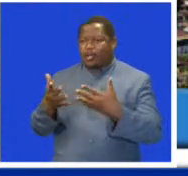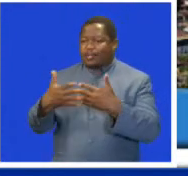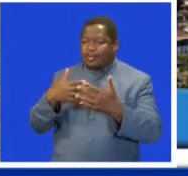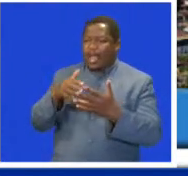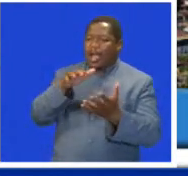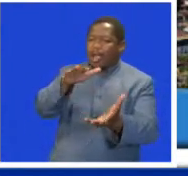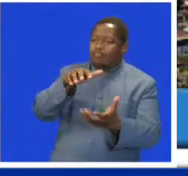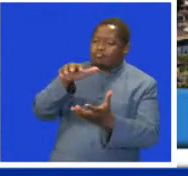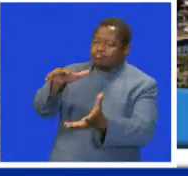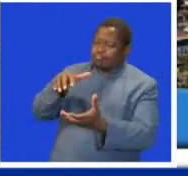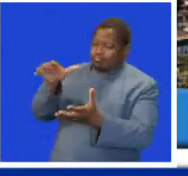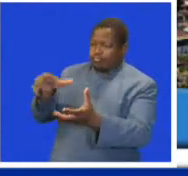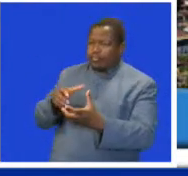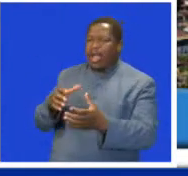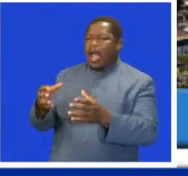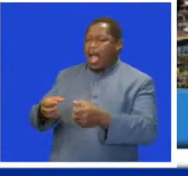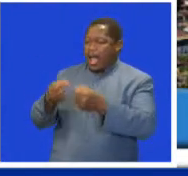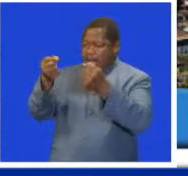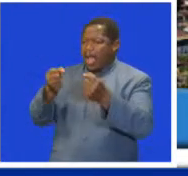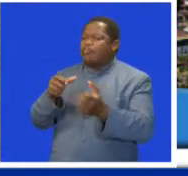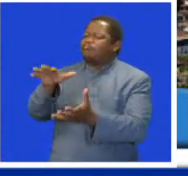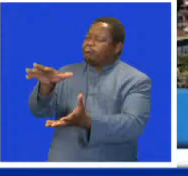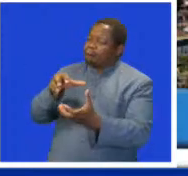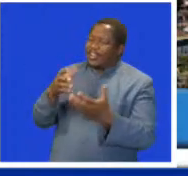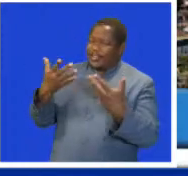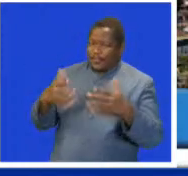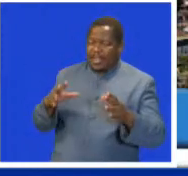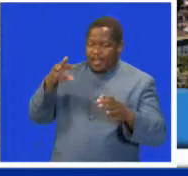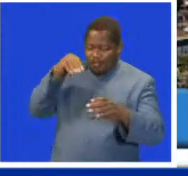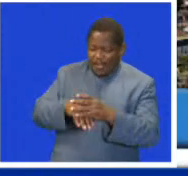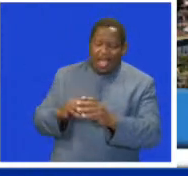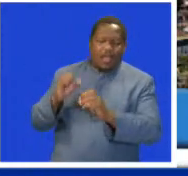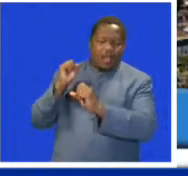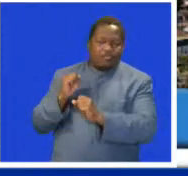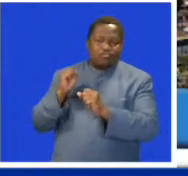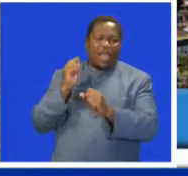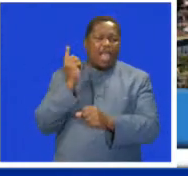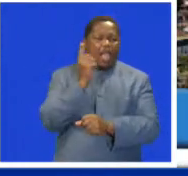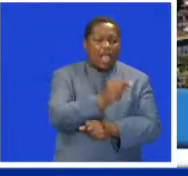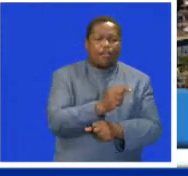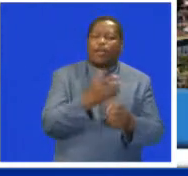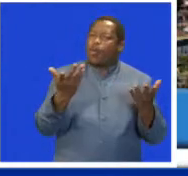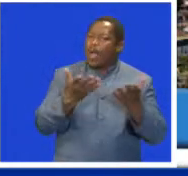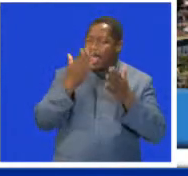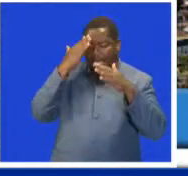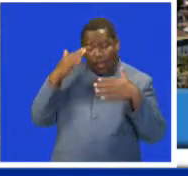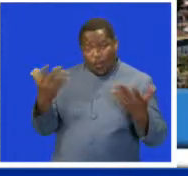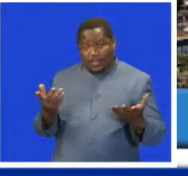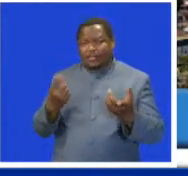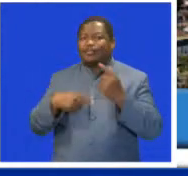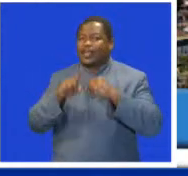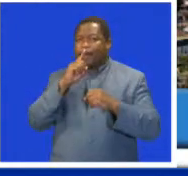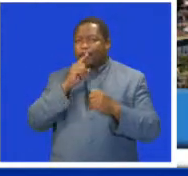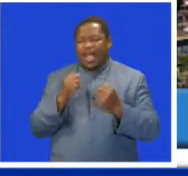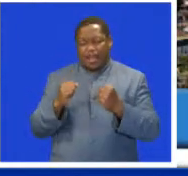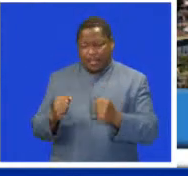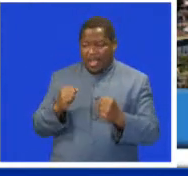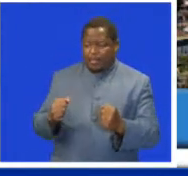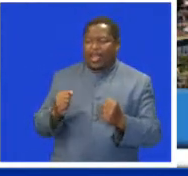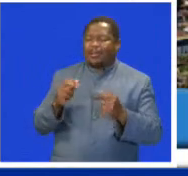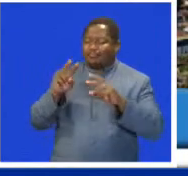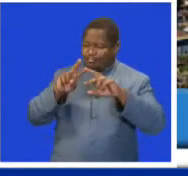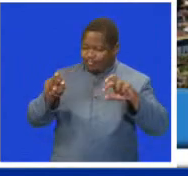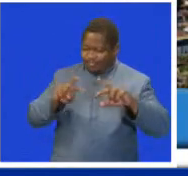nanayo kepha ke njengoba kuyindzaba lechubekayo ngicangithi sitawuva nembukeli simlethele ekhaya ukuthi mbambambamba kwendekene. Siyabonga kakhulu